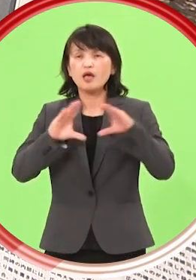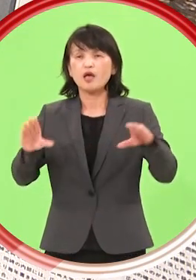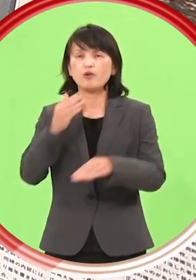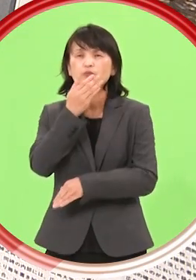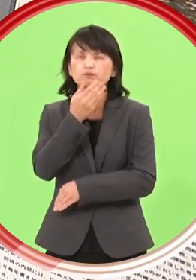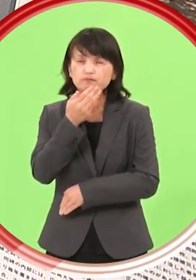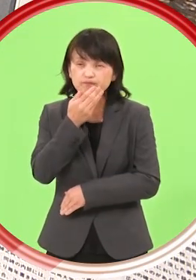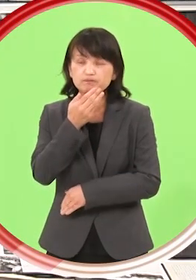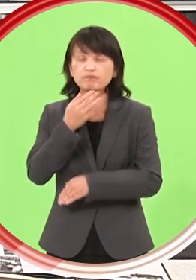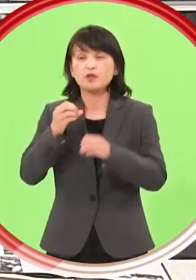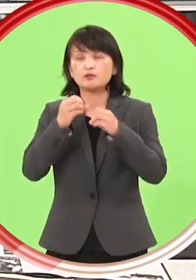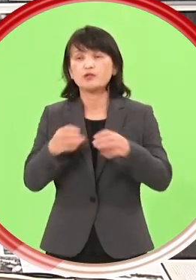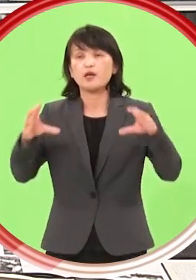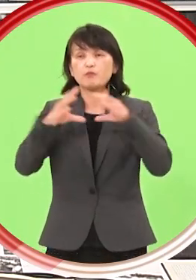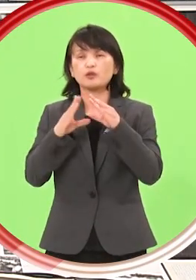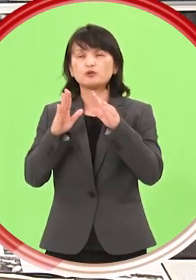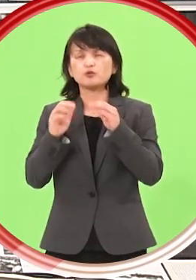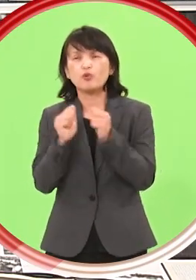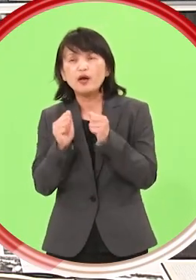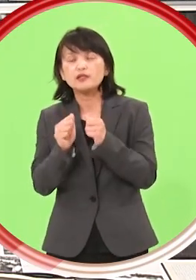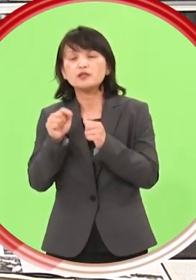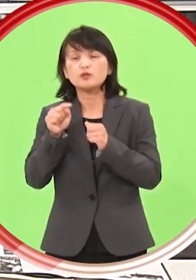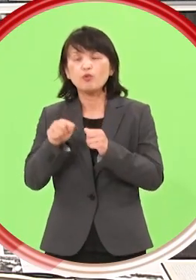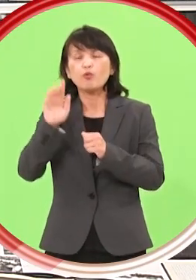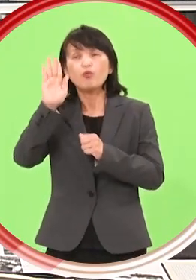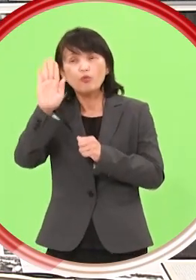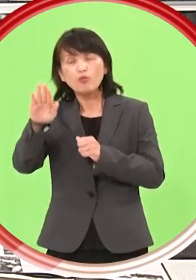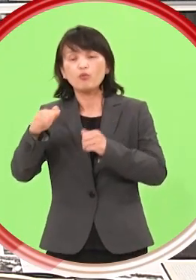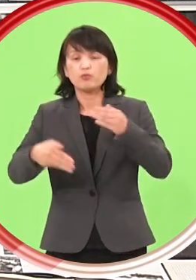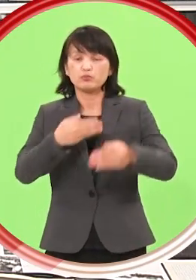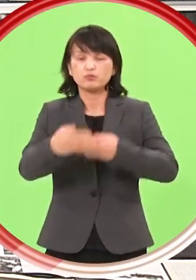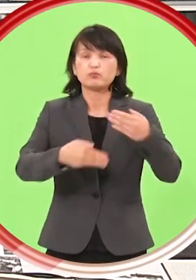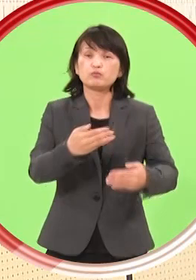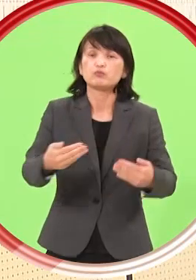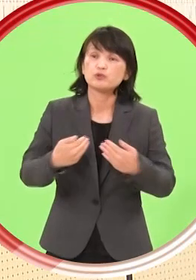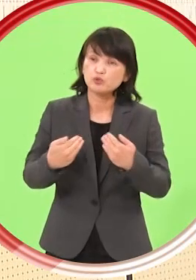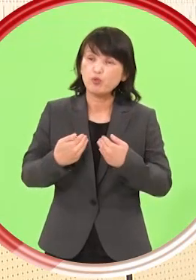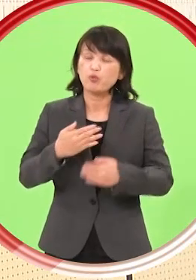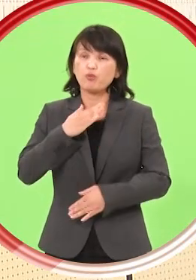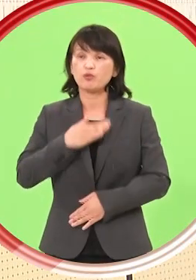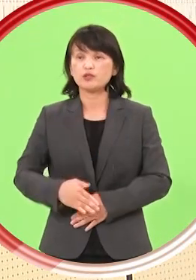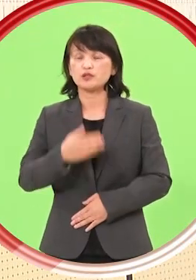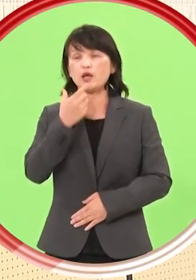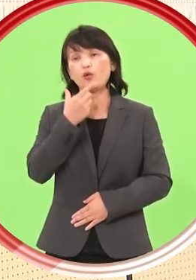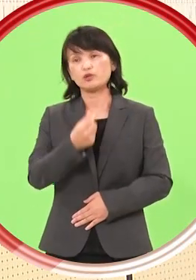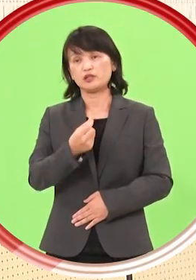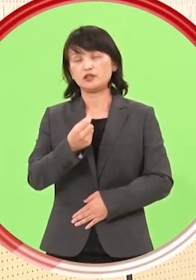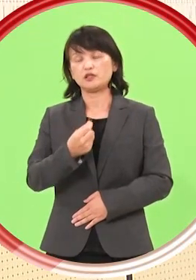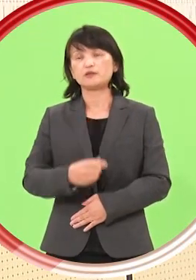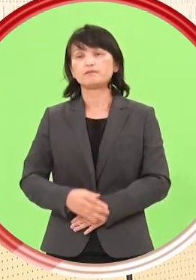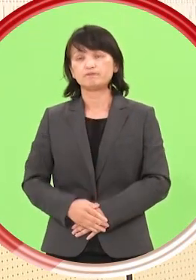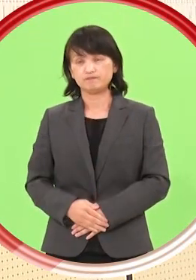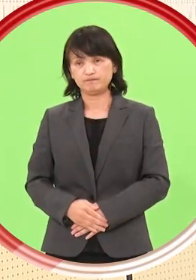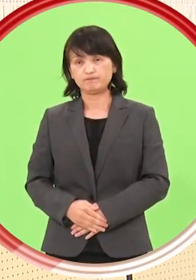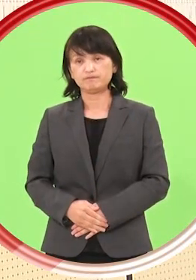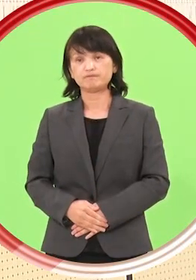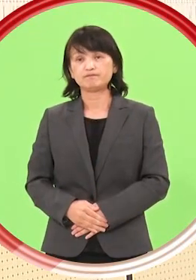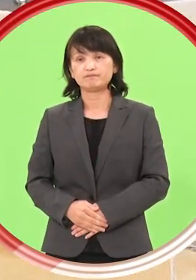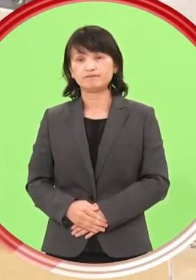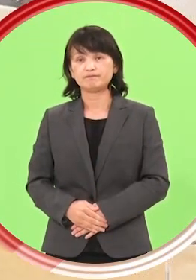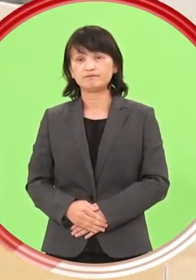平和の尊さ、原爆の恐ろしさを後世に伝え続けることの大切さを考える機会になればと思います